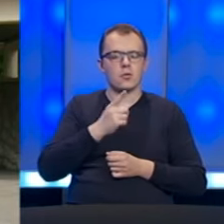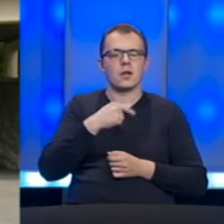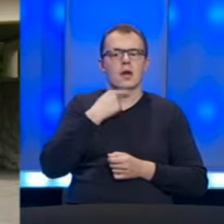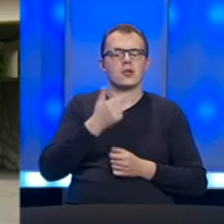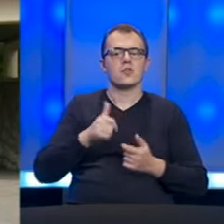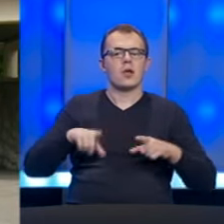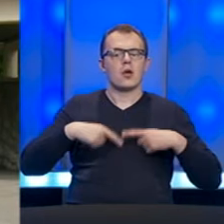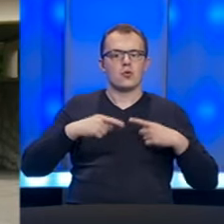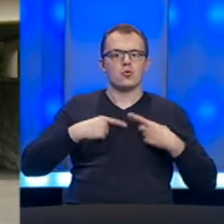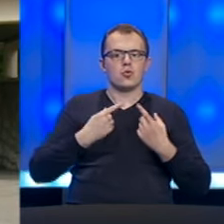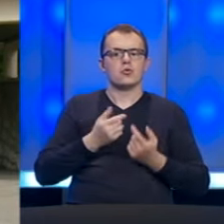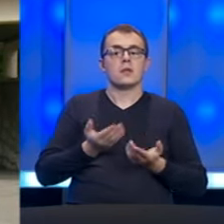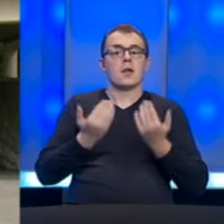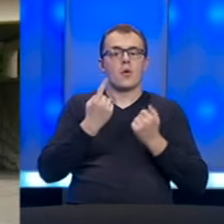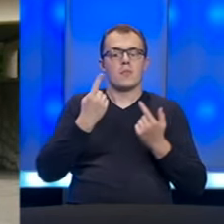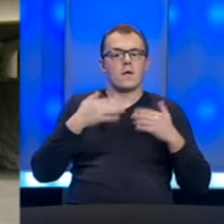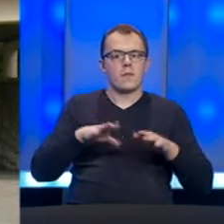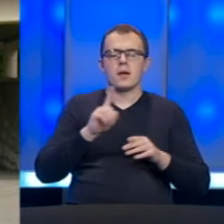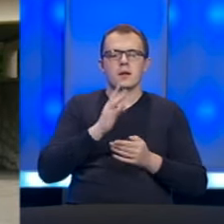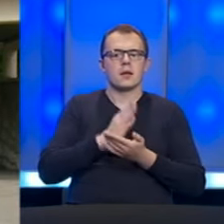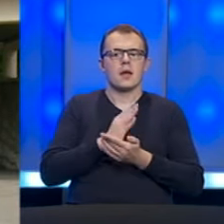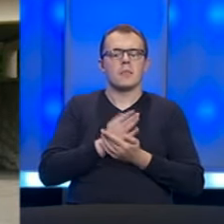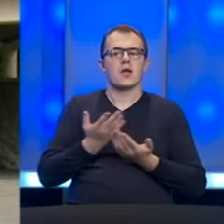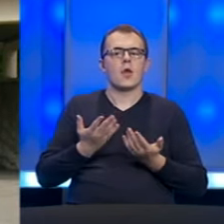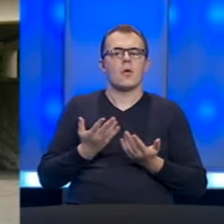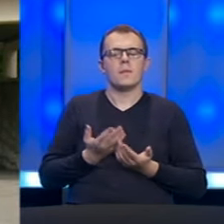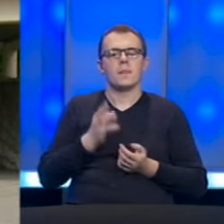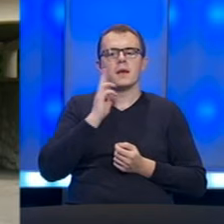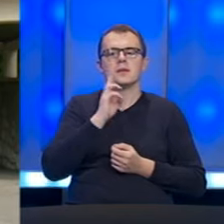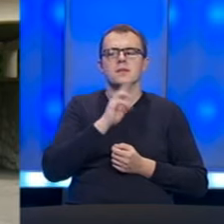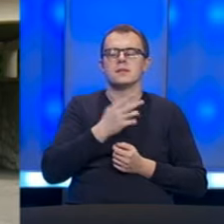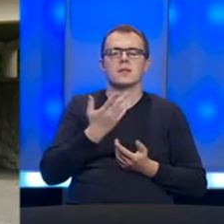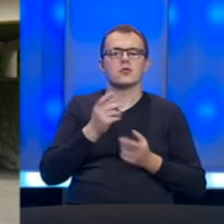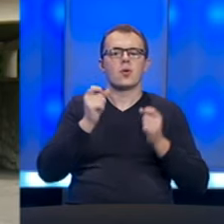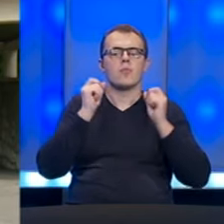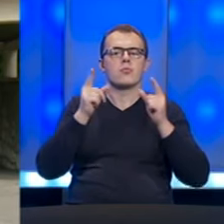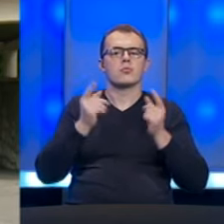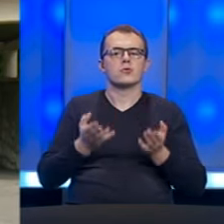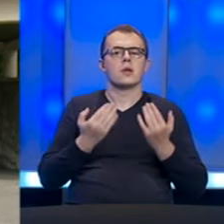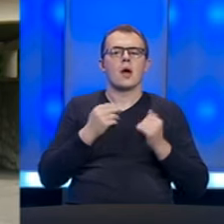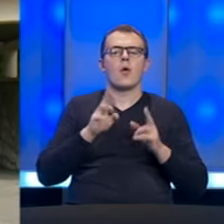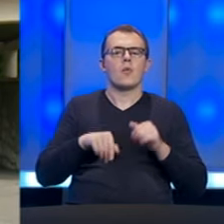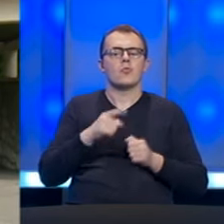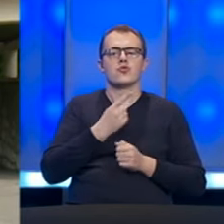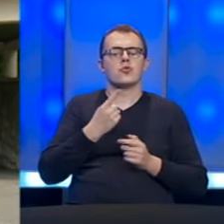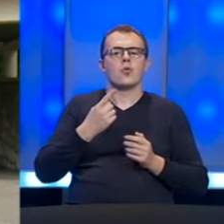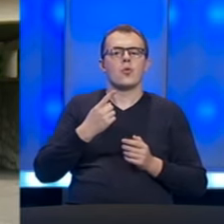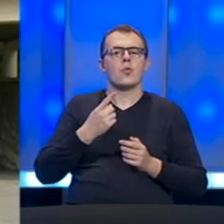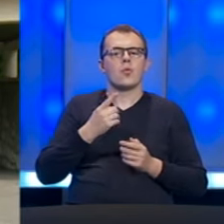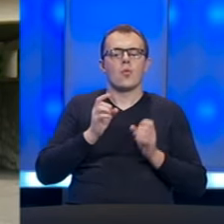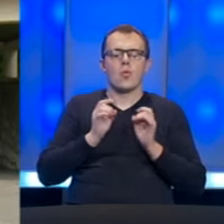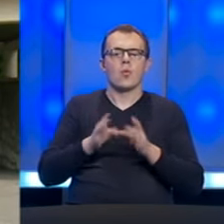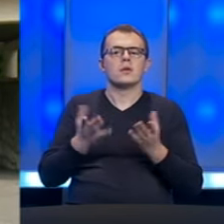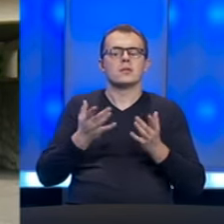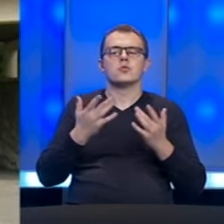da jutro se, iako je 1. maj, nije bilo tradicionalne zeničke budnice, a koliko možemo od jutros vidjeti, ulice su puste,